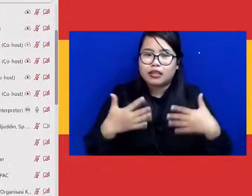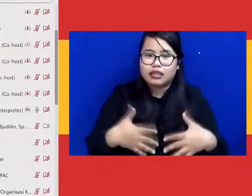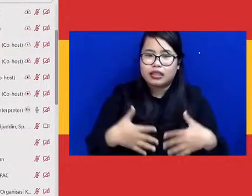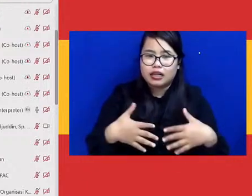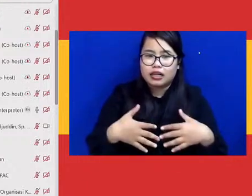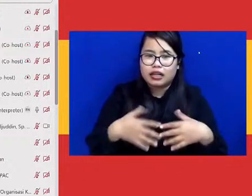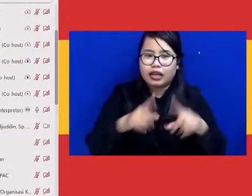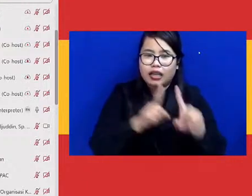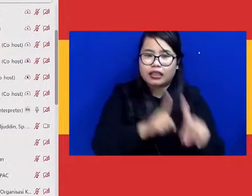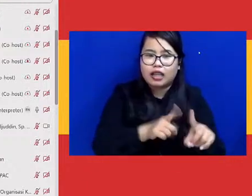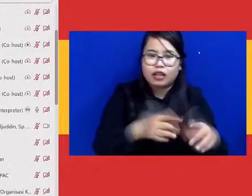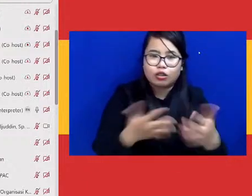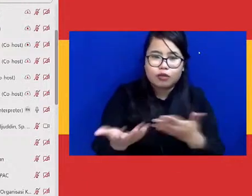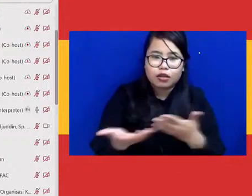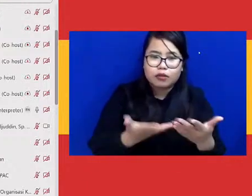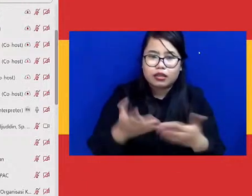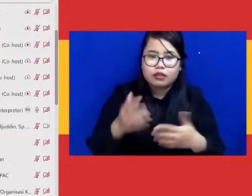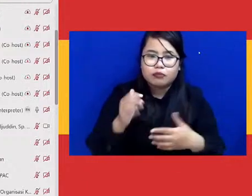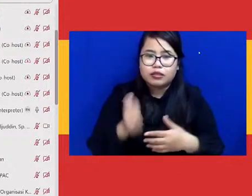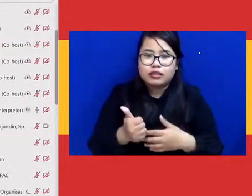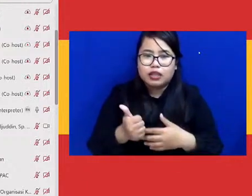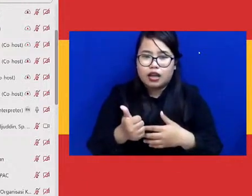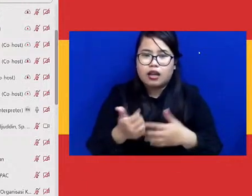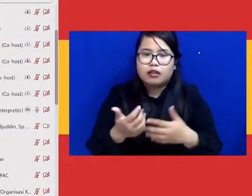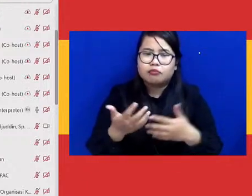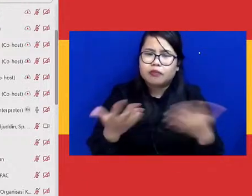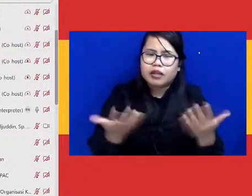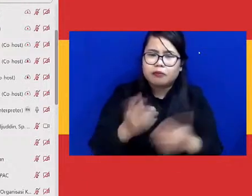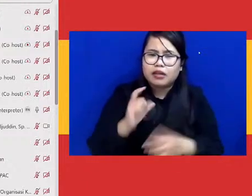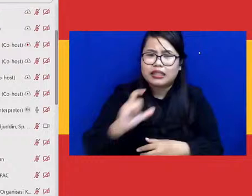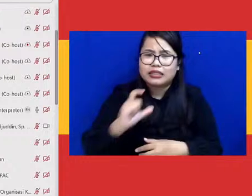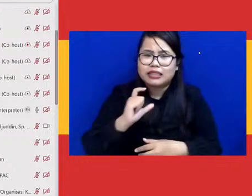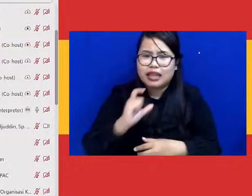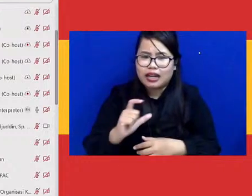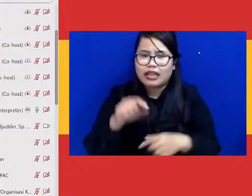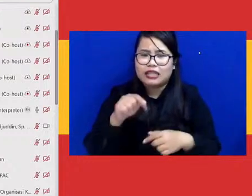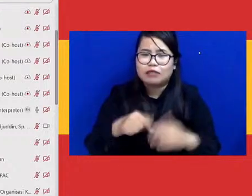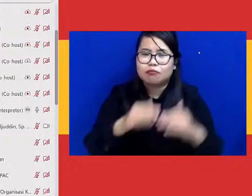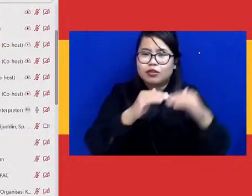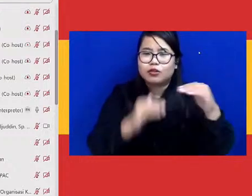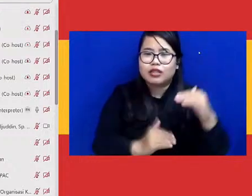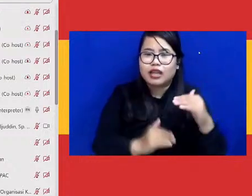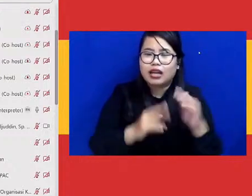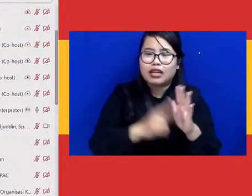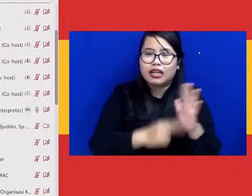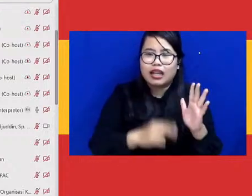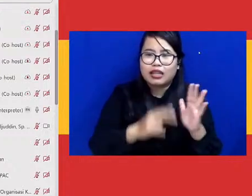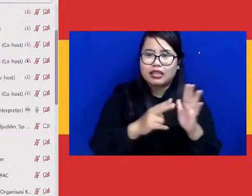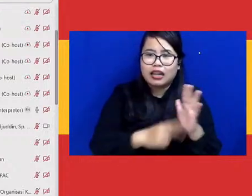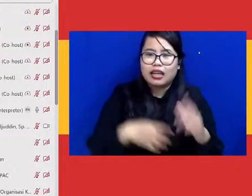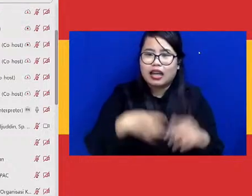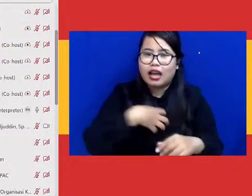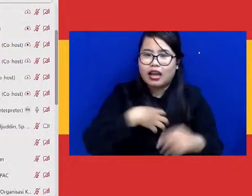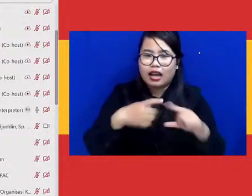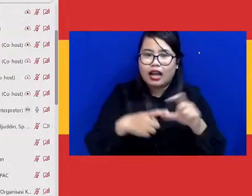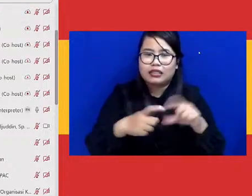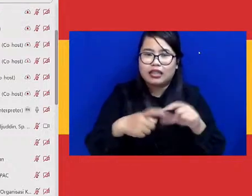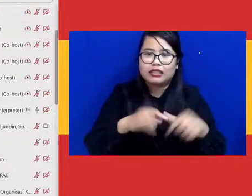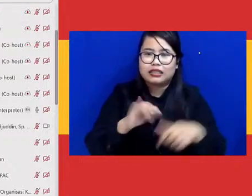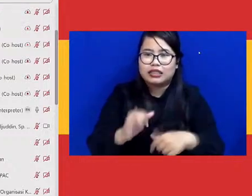to localize human rights, bagaimana caranya menurunkan nilai-nilai hak asasi manusia yang